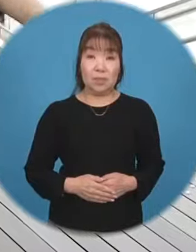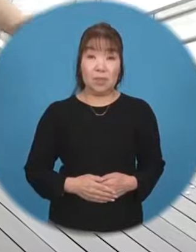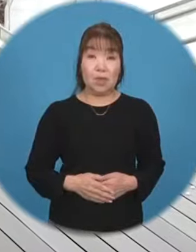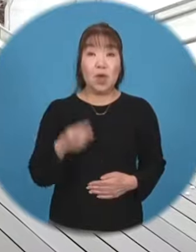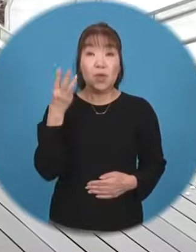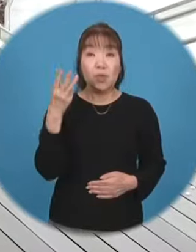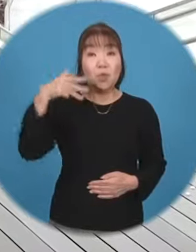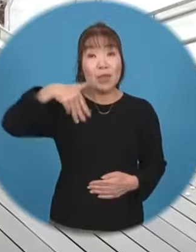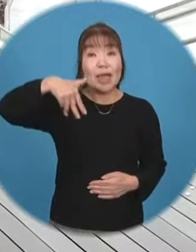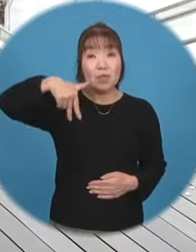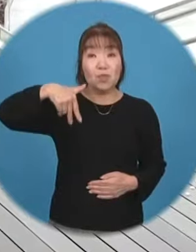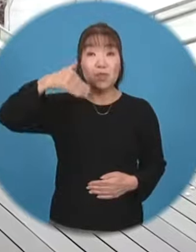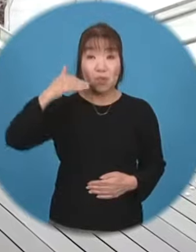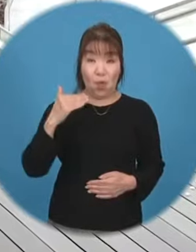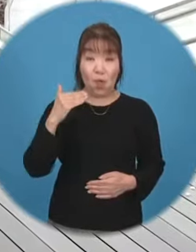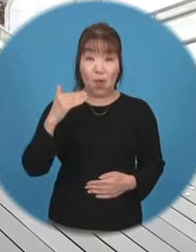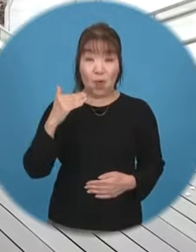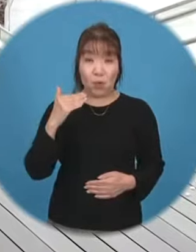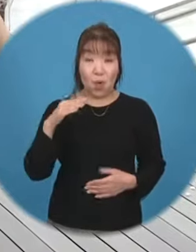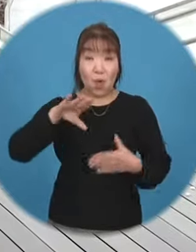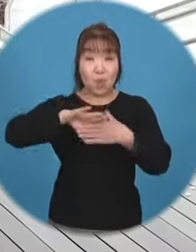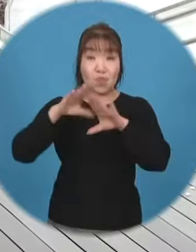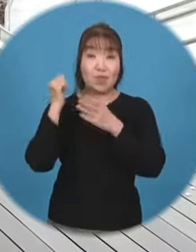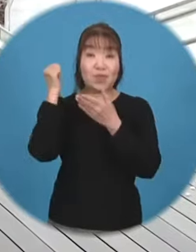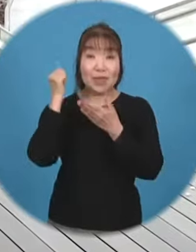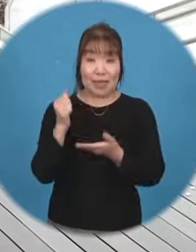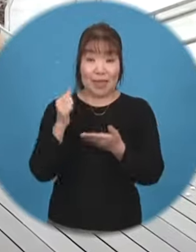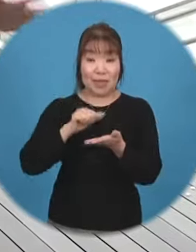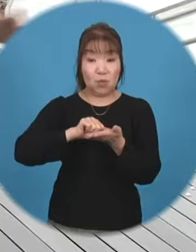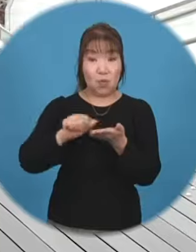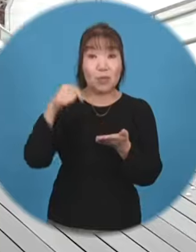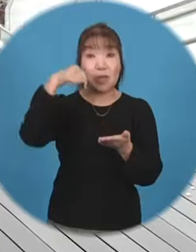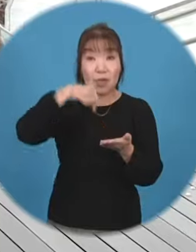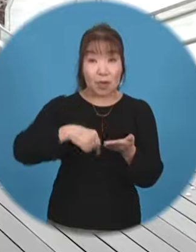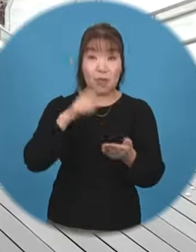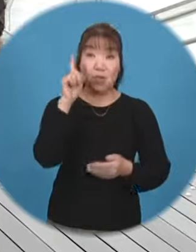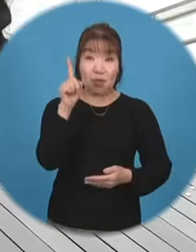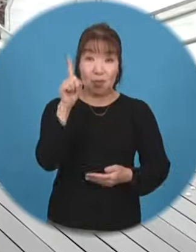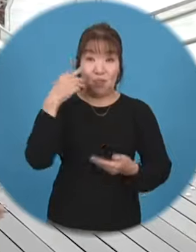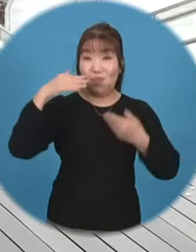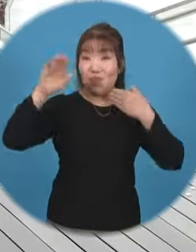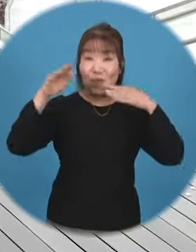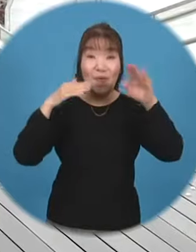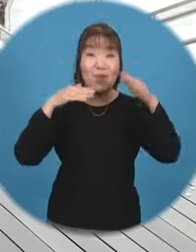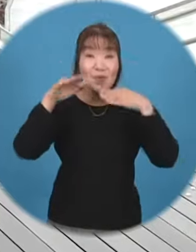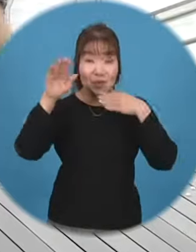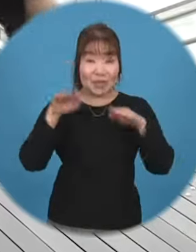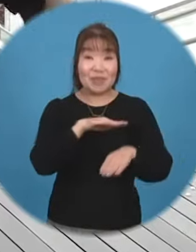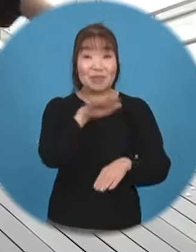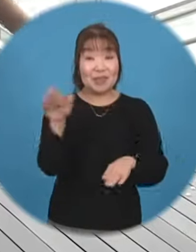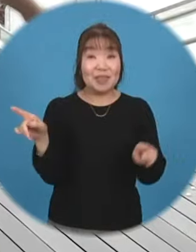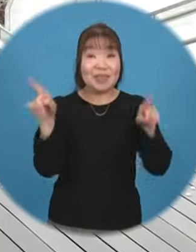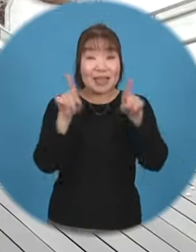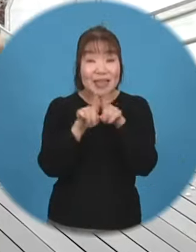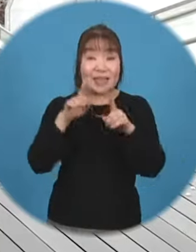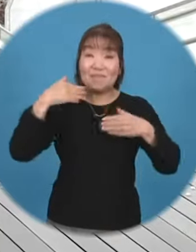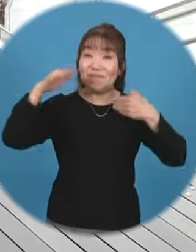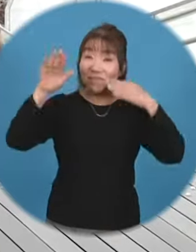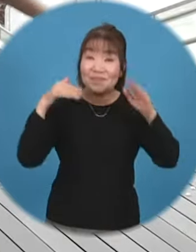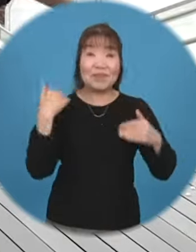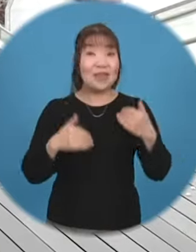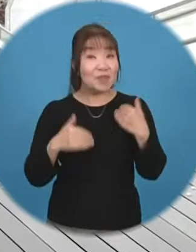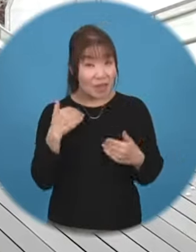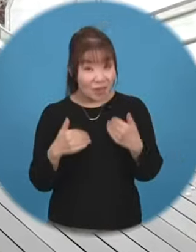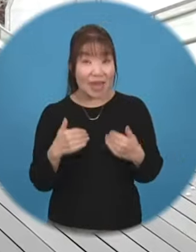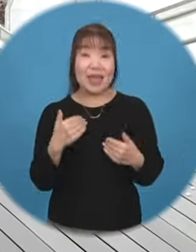無形文化遺産に登録されている古踊りの一つ、郡上踊りです。みんなで踊ると楽しいです